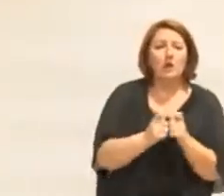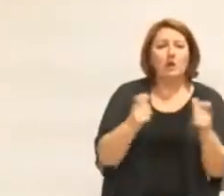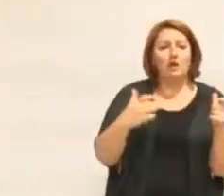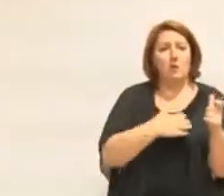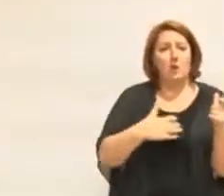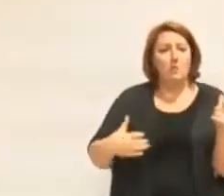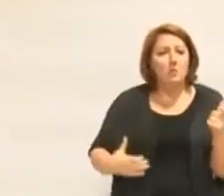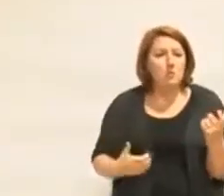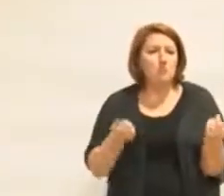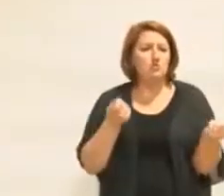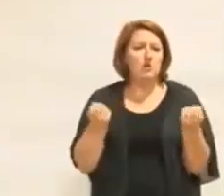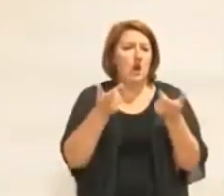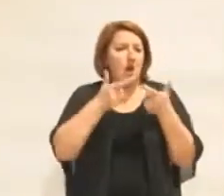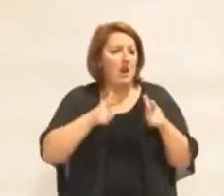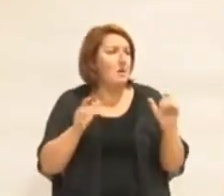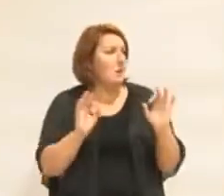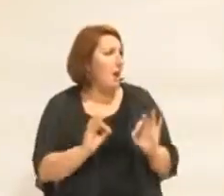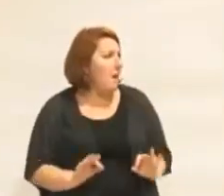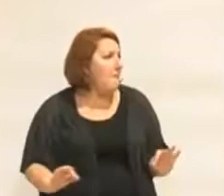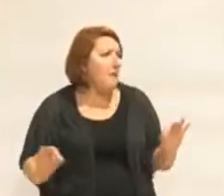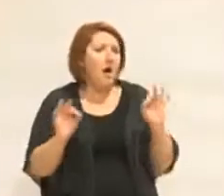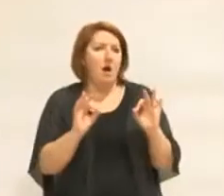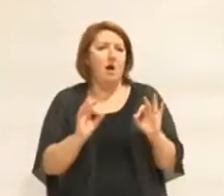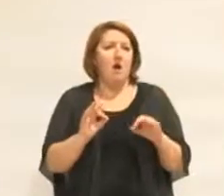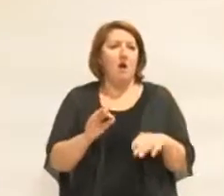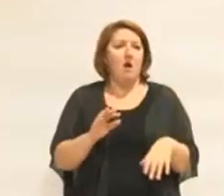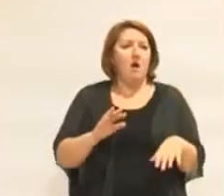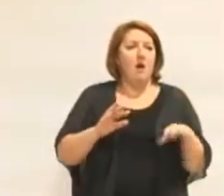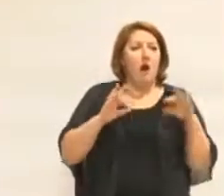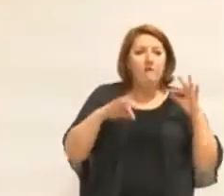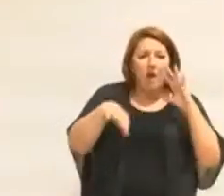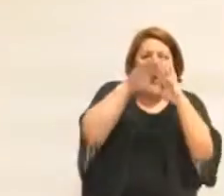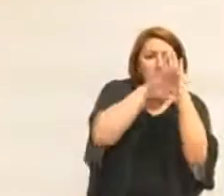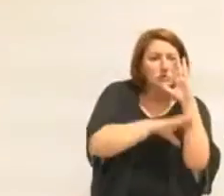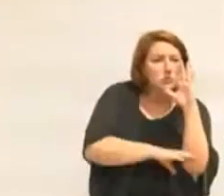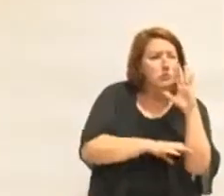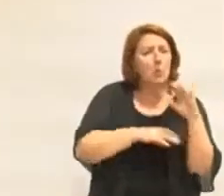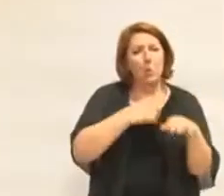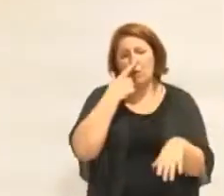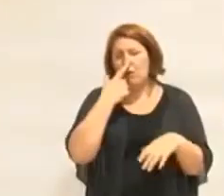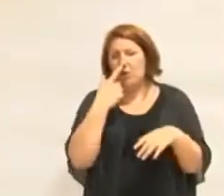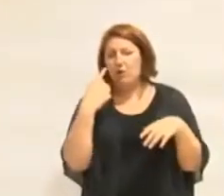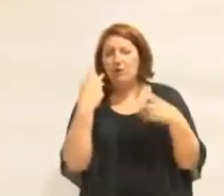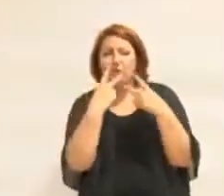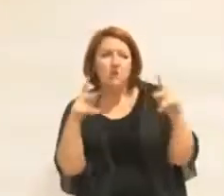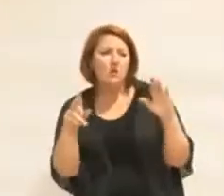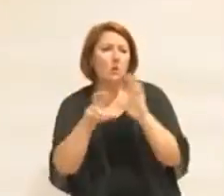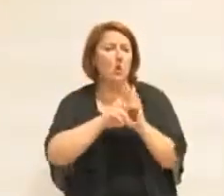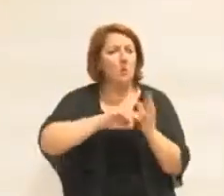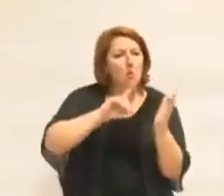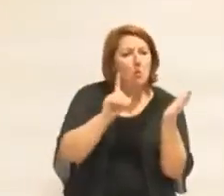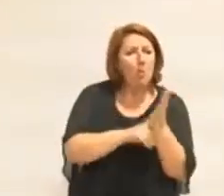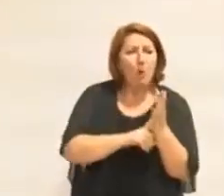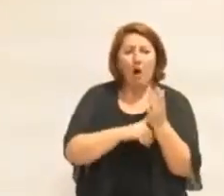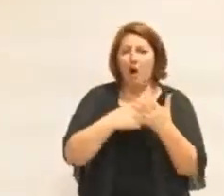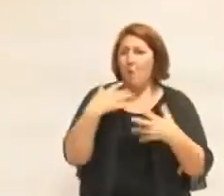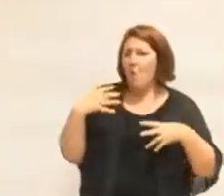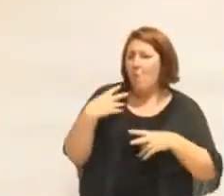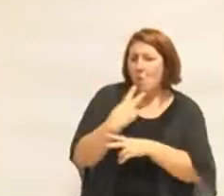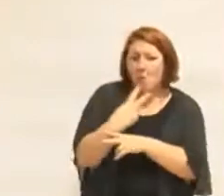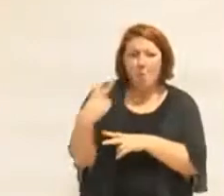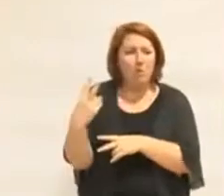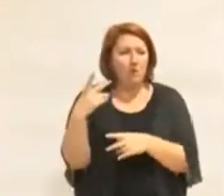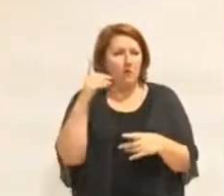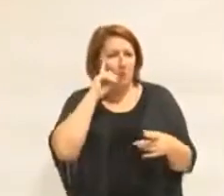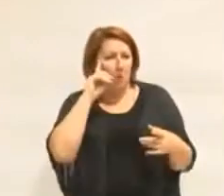que constitutionnellement c'était les droits de la ville de Grenoble qui étaient remis en cause par les baisses de dotation, qui était une vraie difficulté.